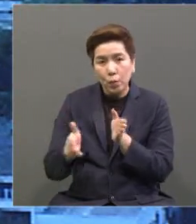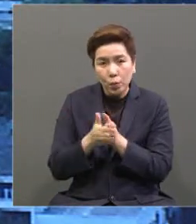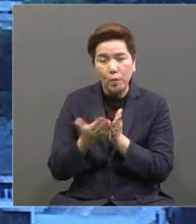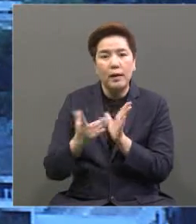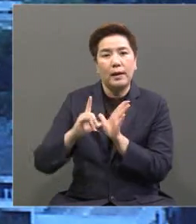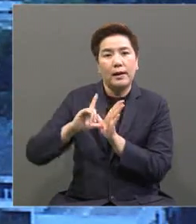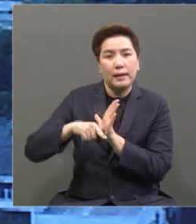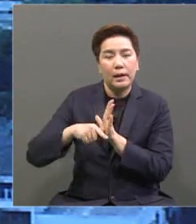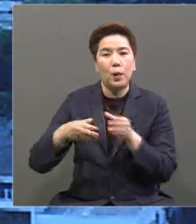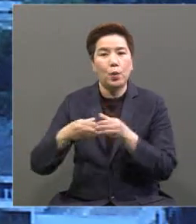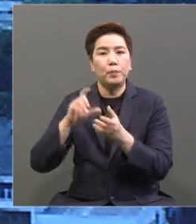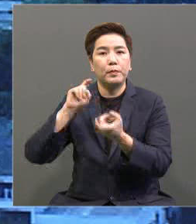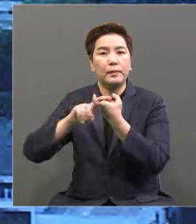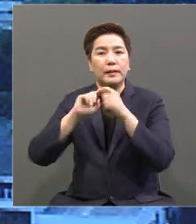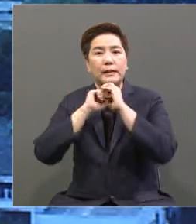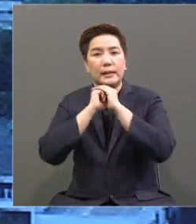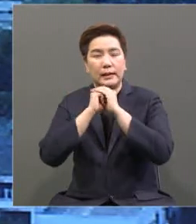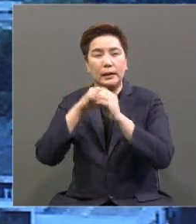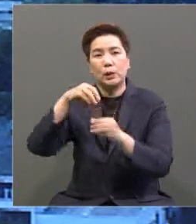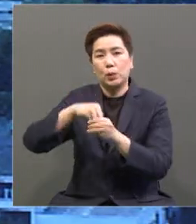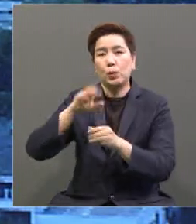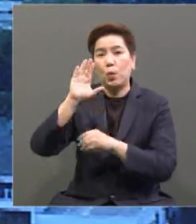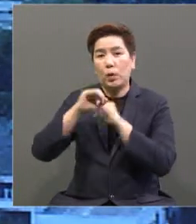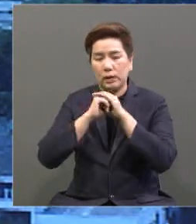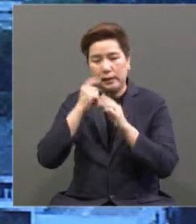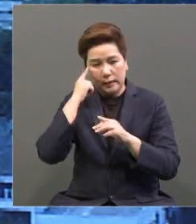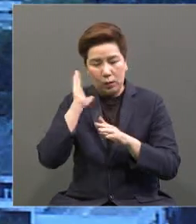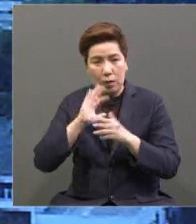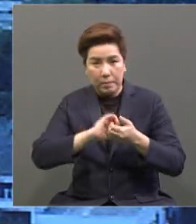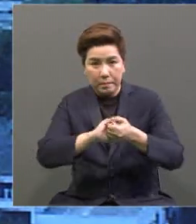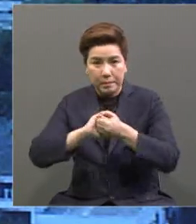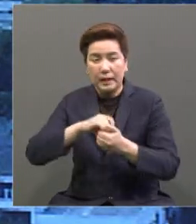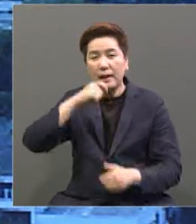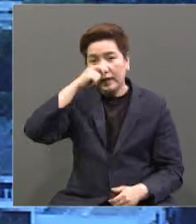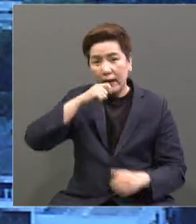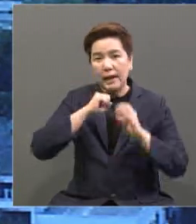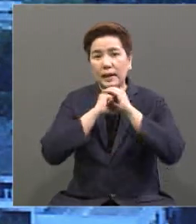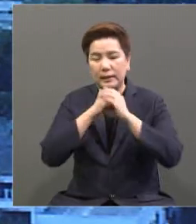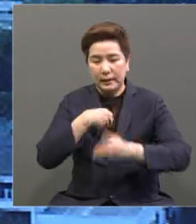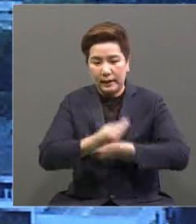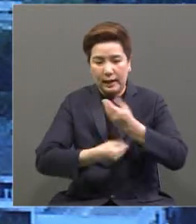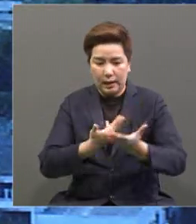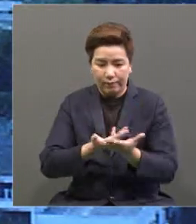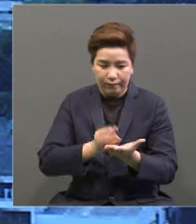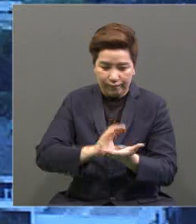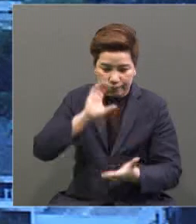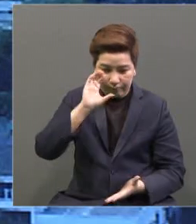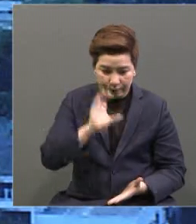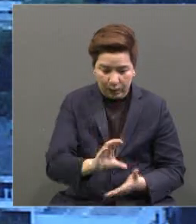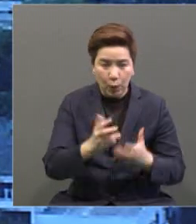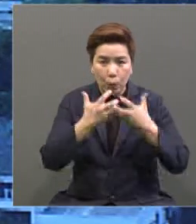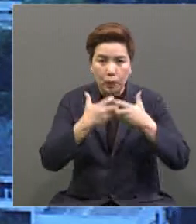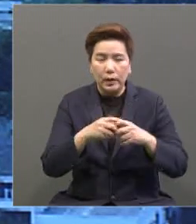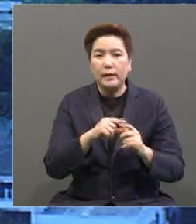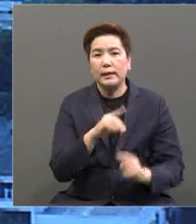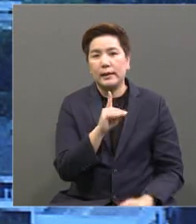เลขาธิการพรรคคอมมิวนิสต์จีนประจำมณฑลเจ้อเจียงยกระดับความร่วมมือด้านเศรษฐกิจการค้าการลงทุนและในอุตสาหกรรม